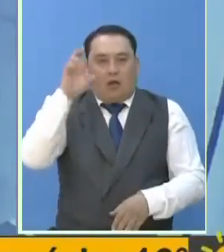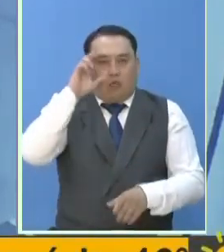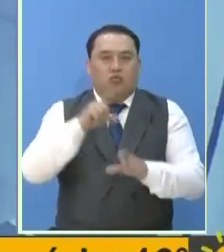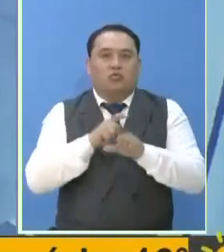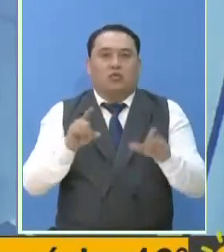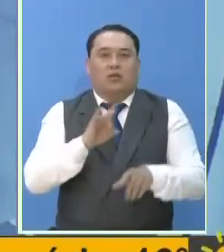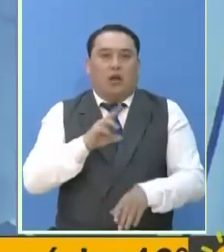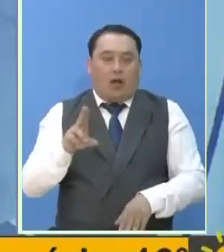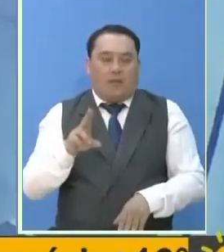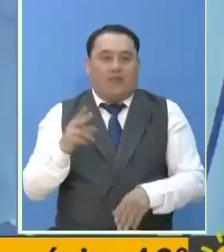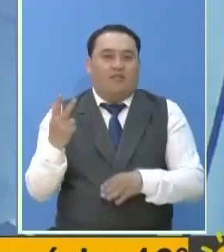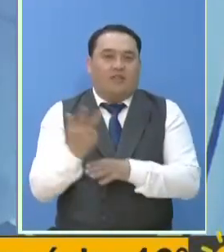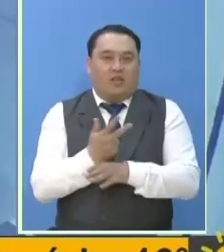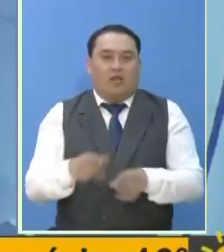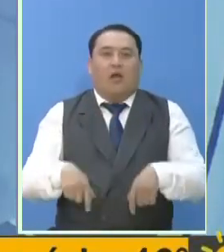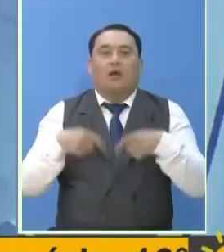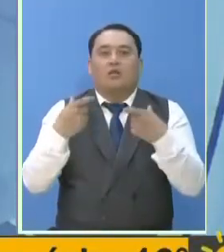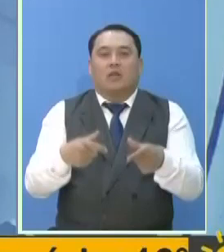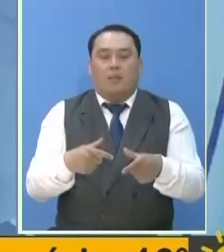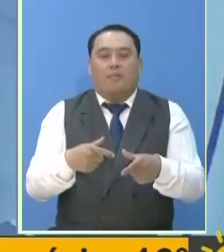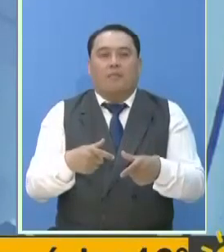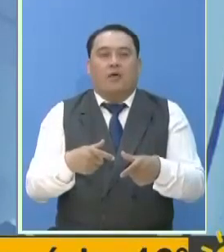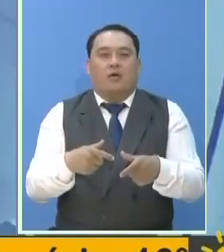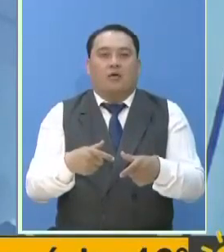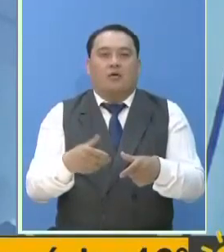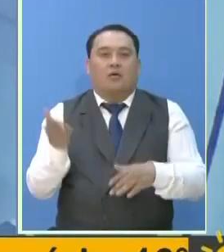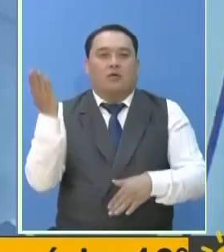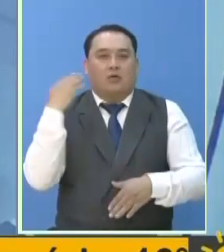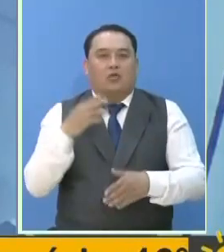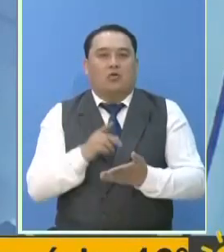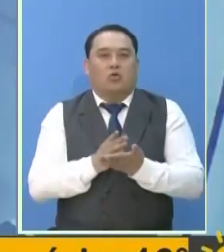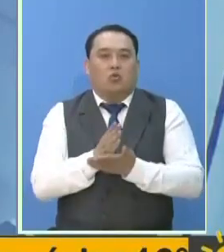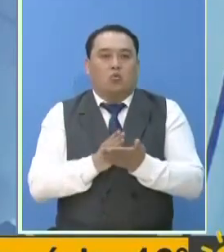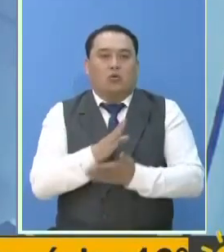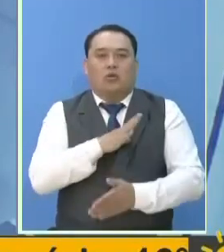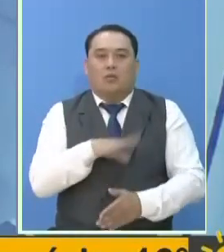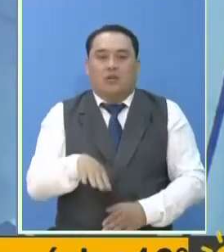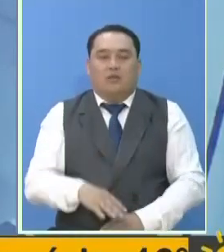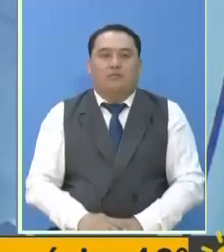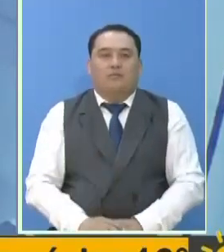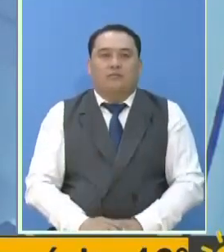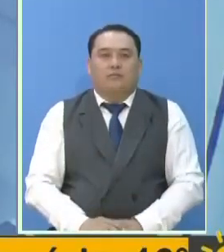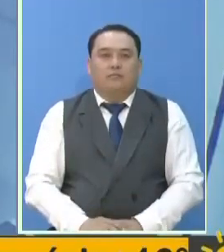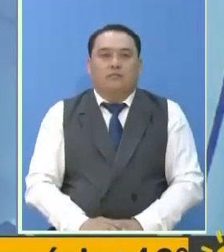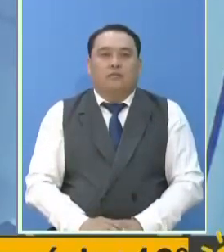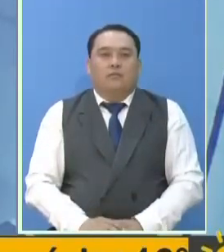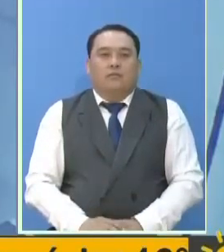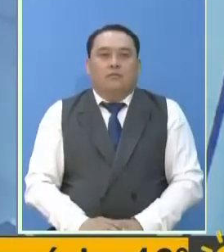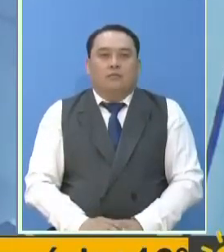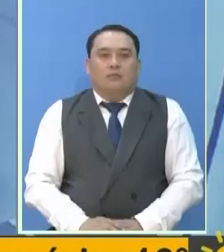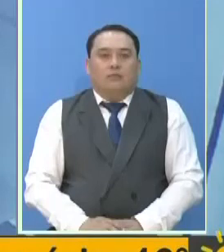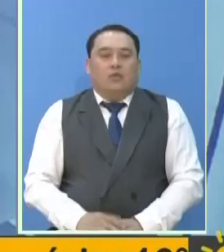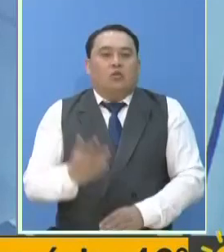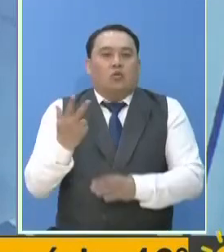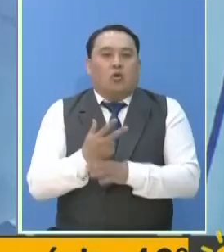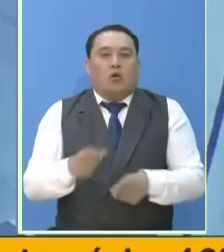служащие Республики Казахстан, и в третьем этапе могли претендовать граждане, которые раньше на службе не работали, то есть не госслужащие, то сейчас вот этот